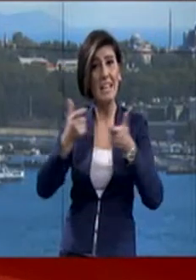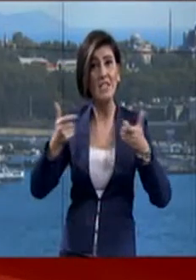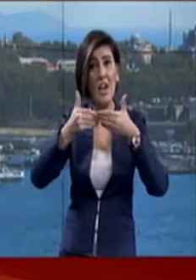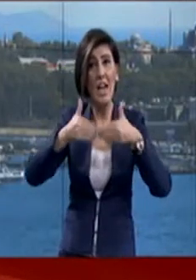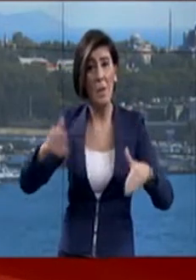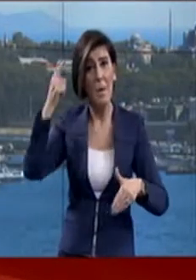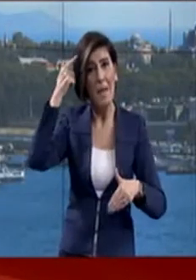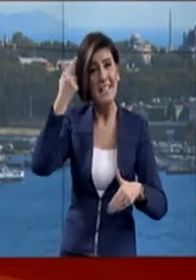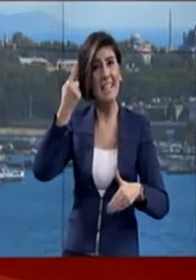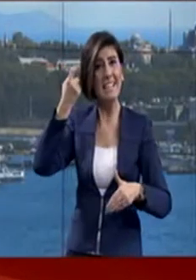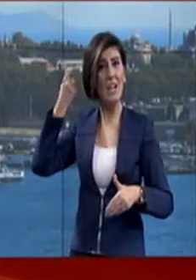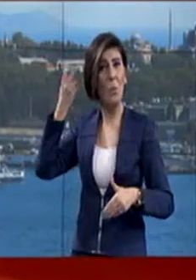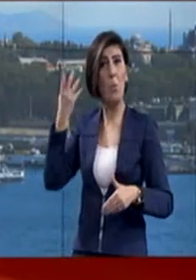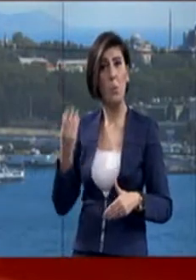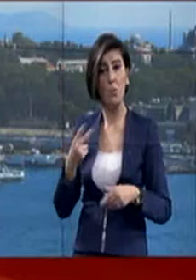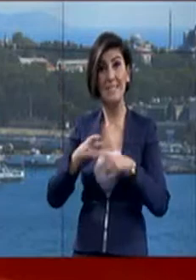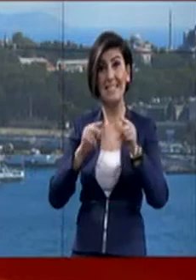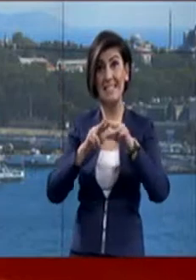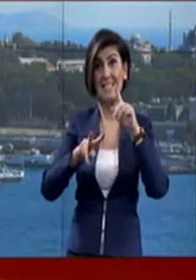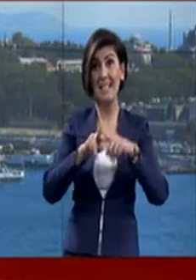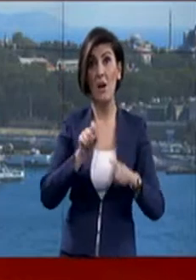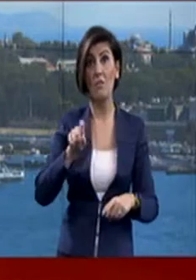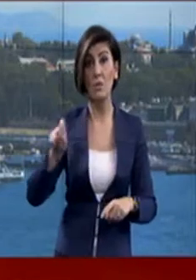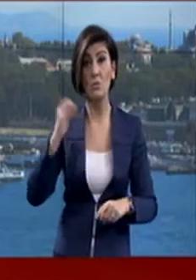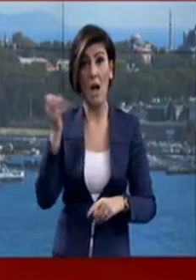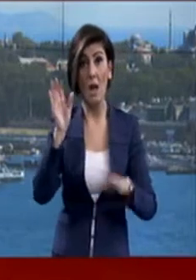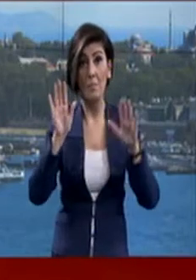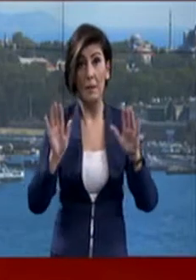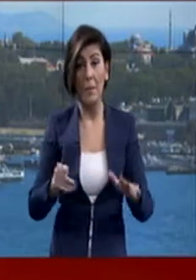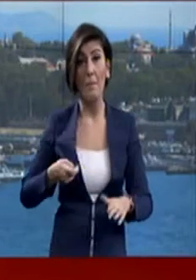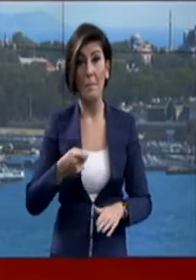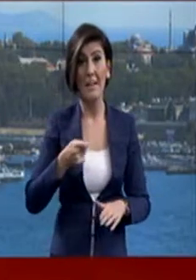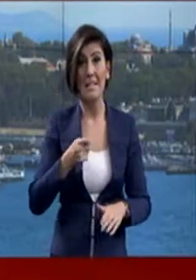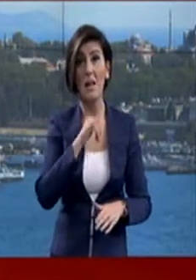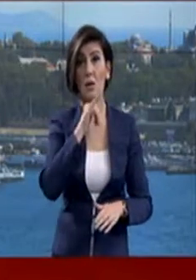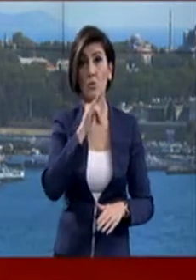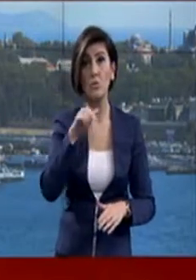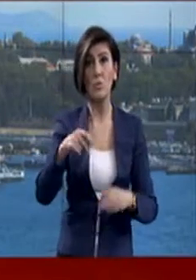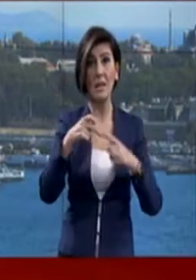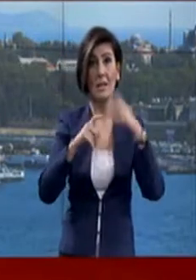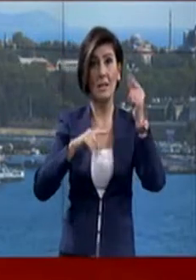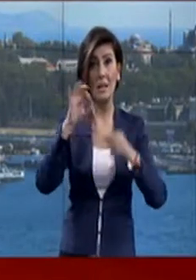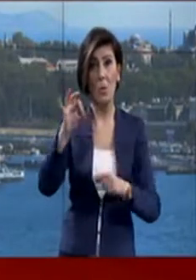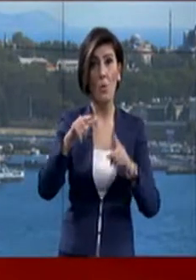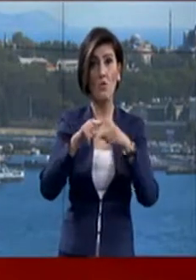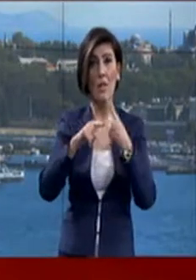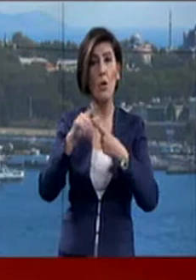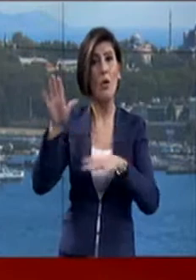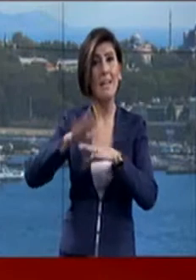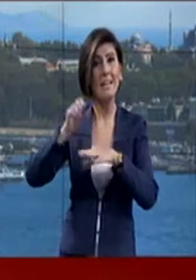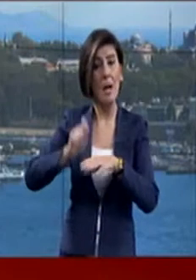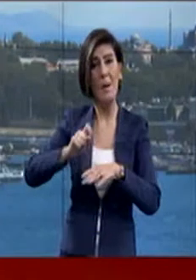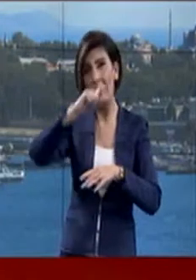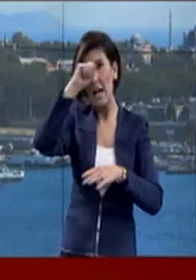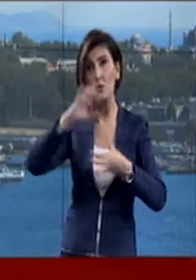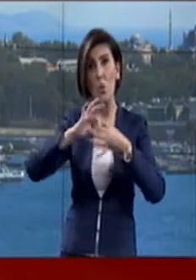zeka geriliği oluşuyor. Zika virüsü alarmına rağmen Brezilya, Ağustos ayında Rio de Janeiro kentinde düzenlenecek olan